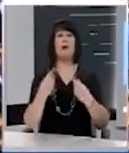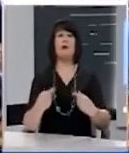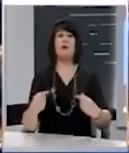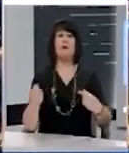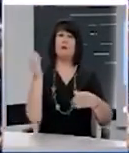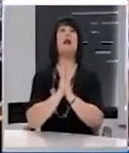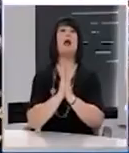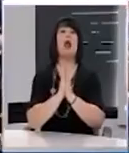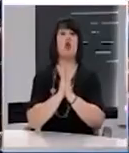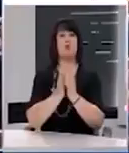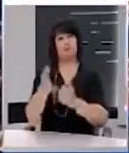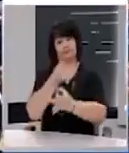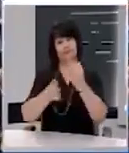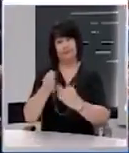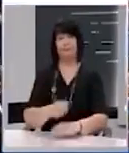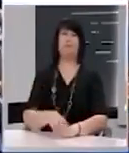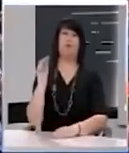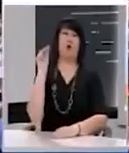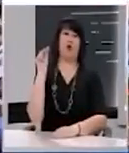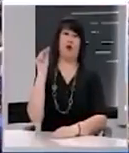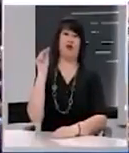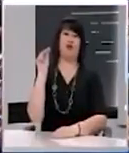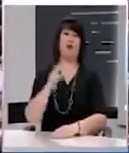όργο των βουλευτών. Ορκίζομαι